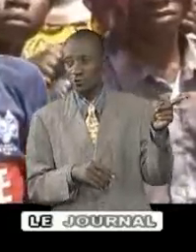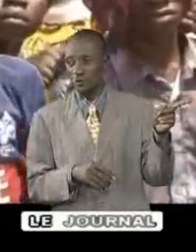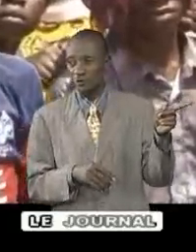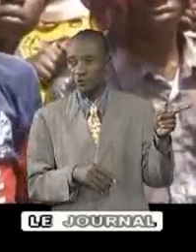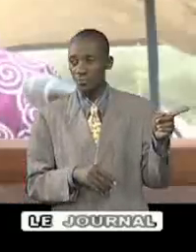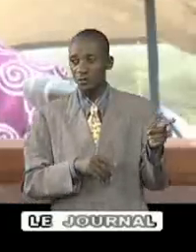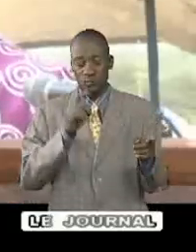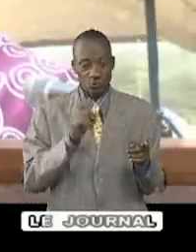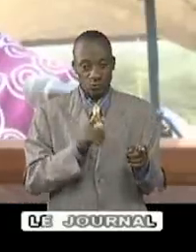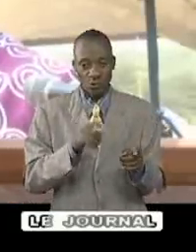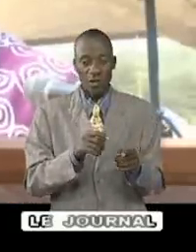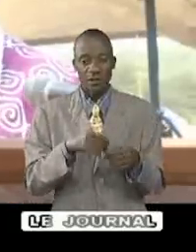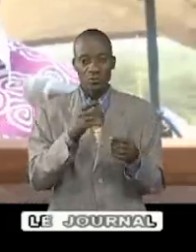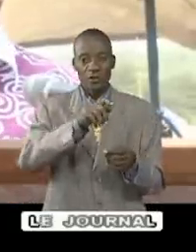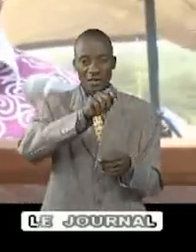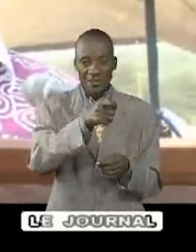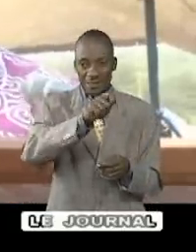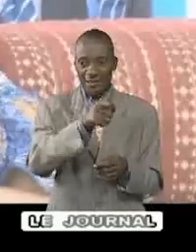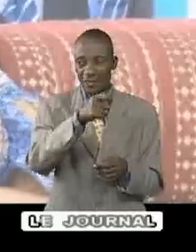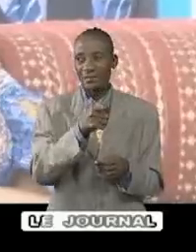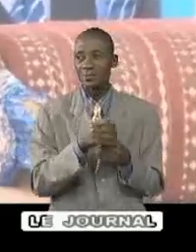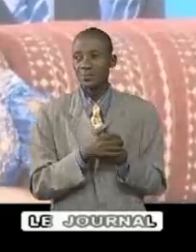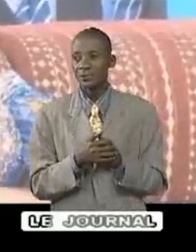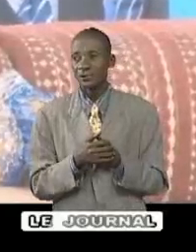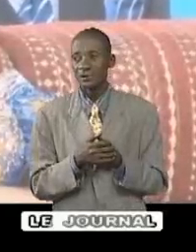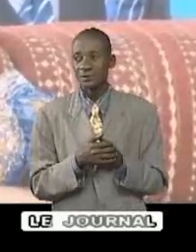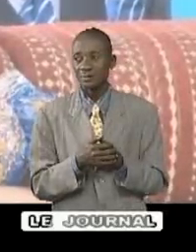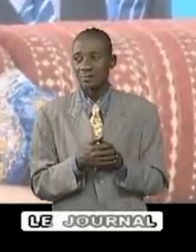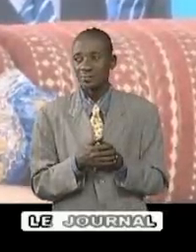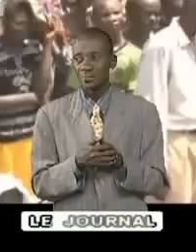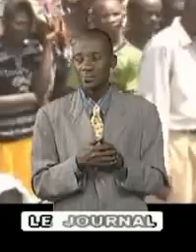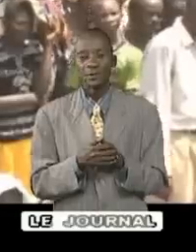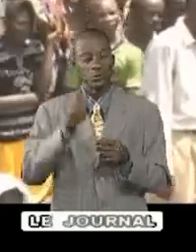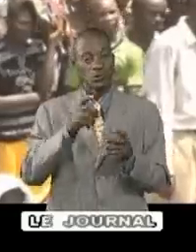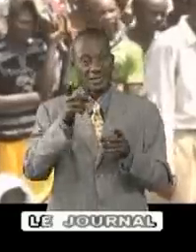na clé ya ko diriger